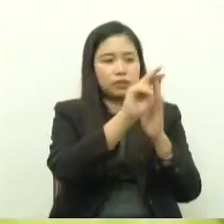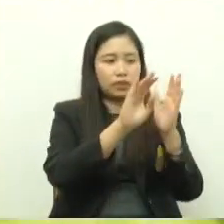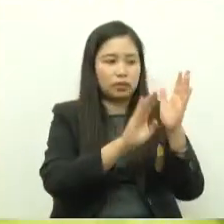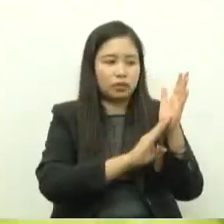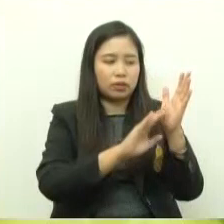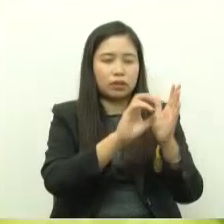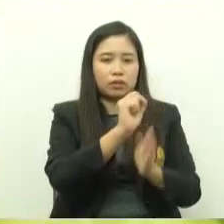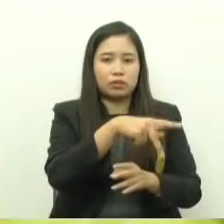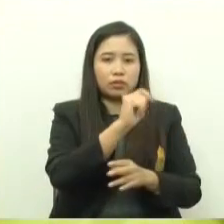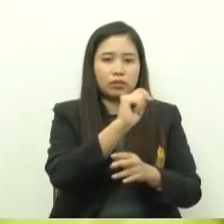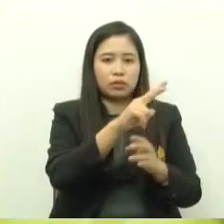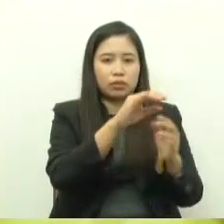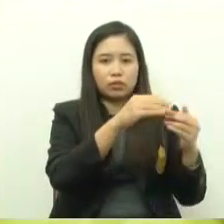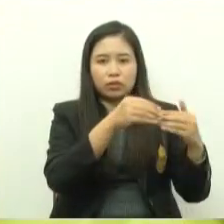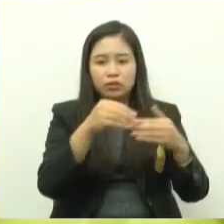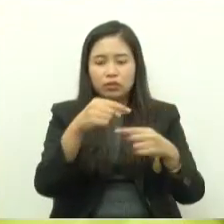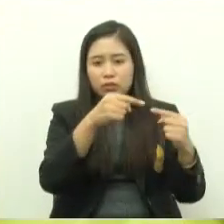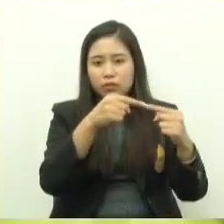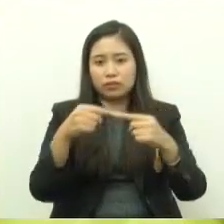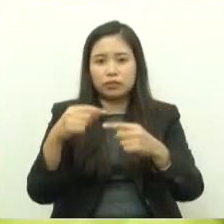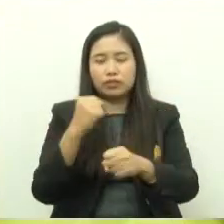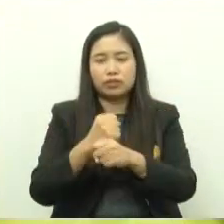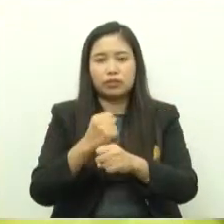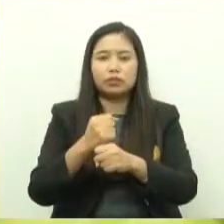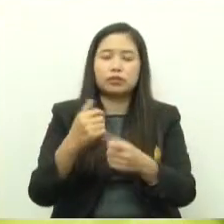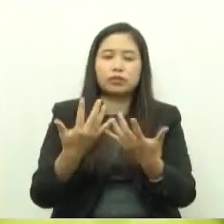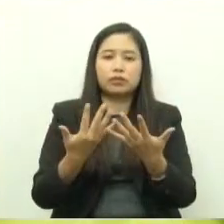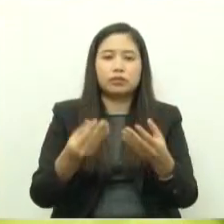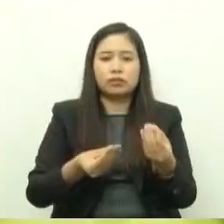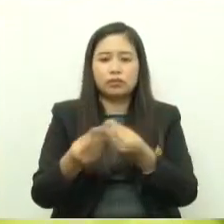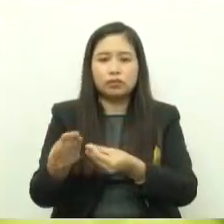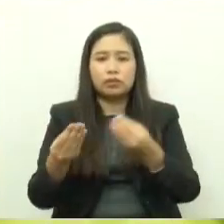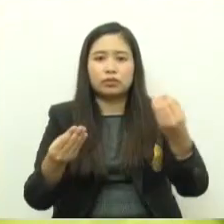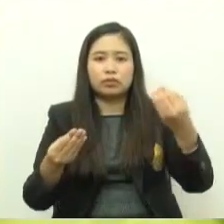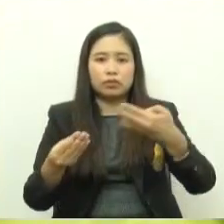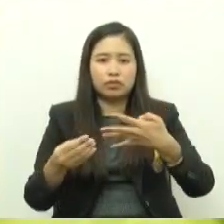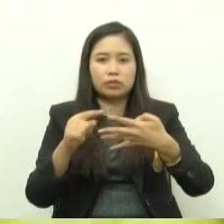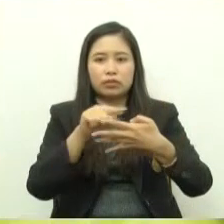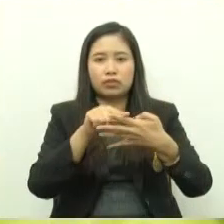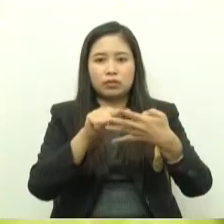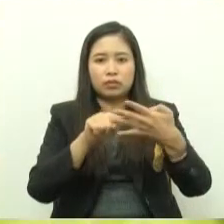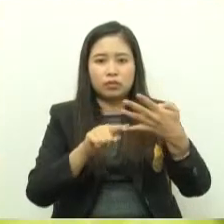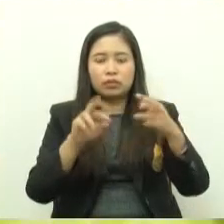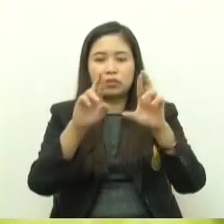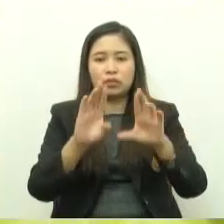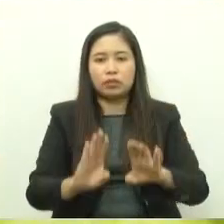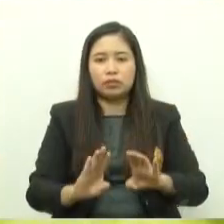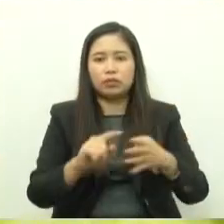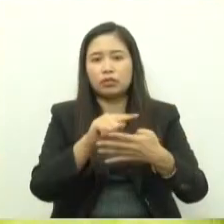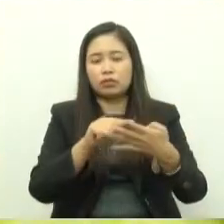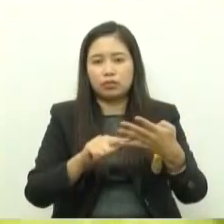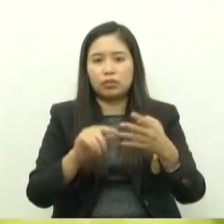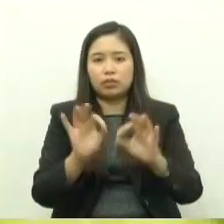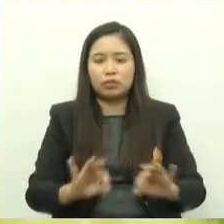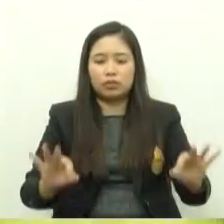ทั้ง 4ข้อนำมาบ่มเพาะในการให้ทักษะนะคะ 4ด้านให้ประสบการณ์ชีวิตกับเด็กๆเหล่านี้เป็นสิ่งที่พวกเรา